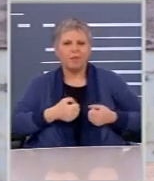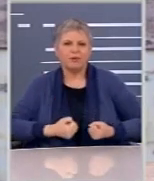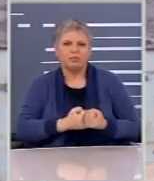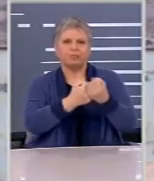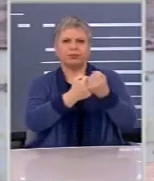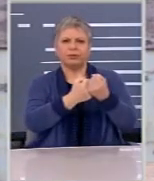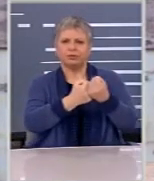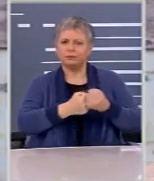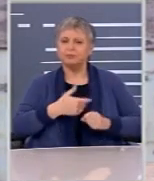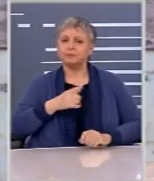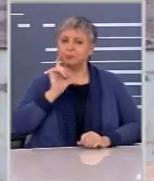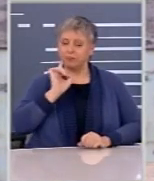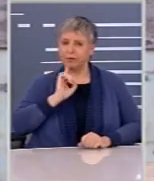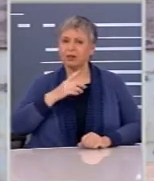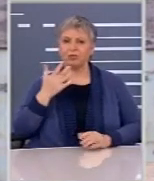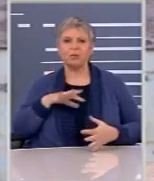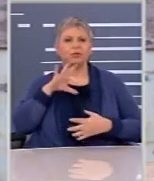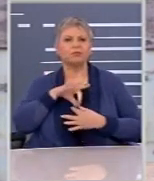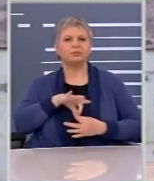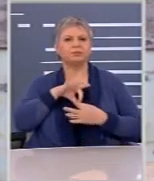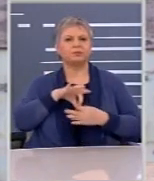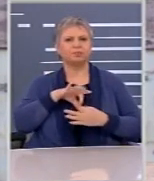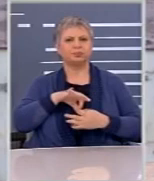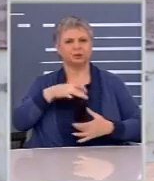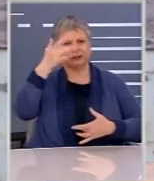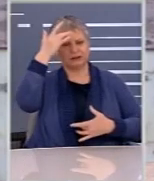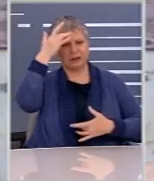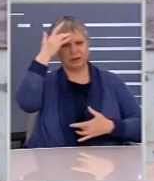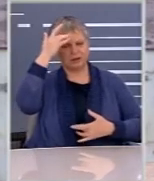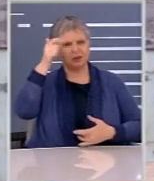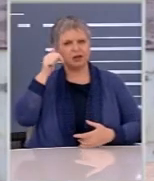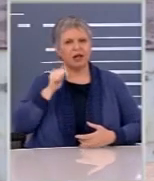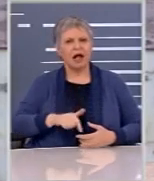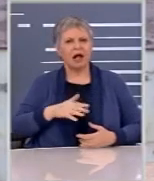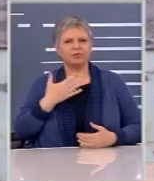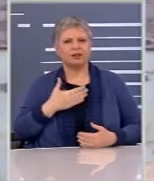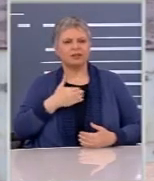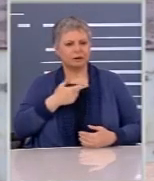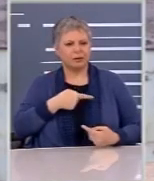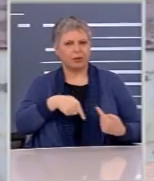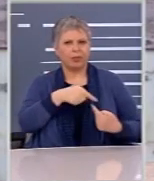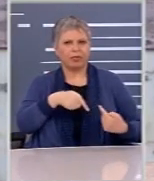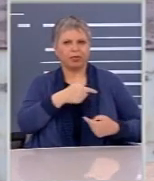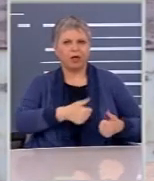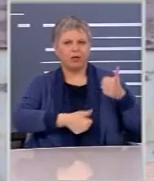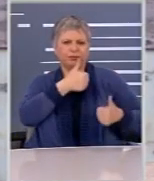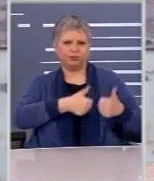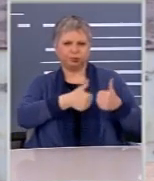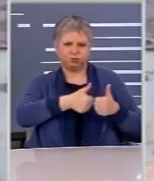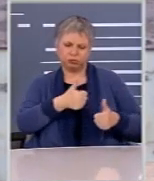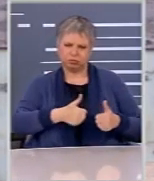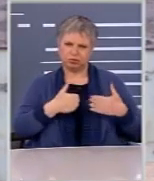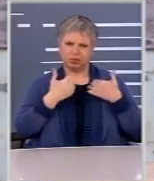έχουν συνειδητοποιηθεί, δεν μπορούν να χτίζουν σχέσεις ανταγωνιστικές μεταξύ τους. Πρέπει να